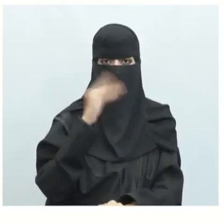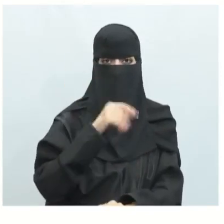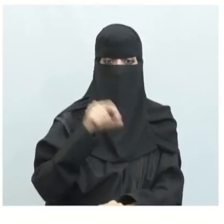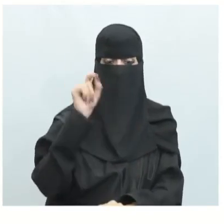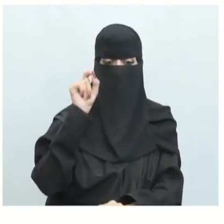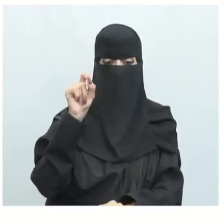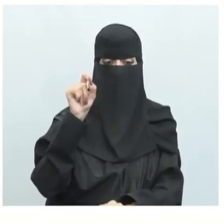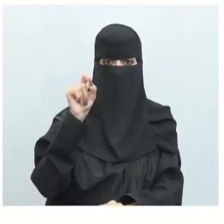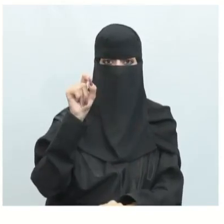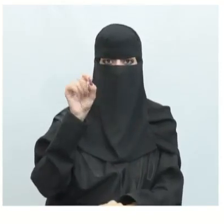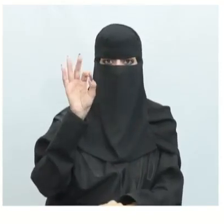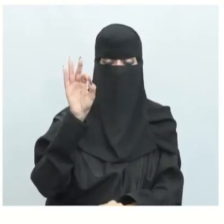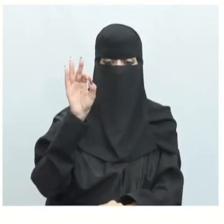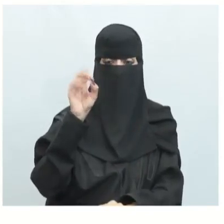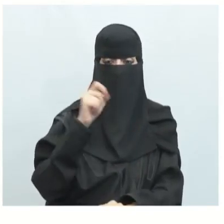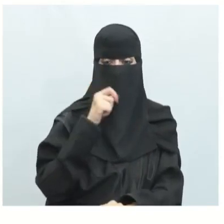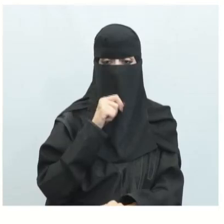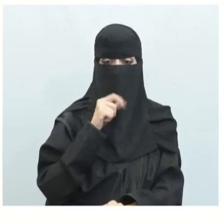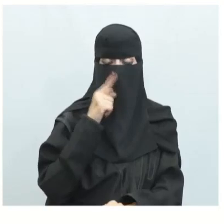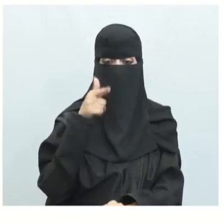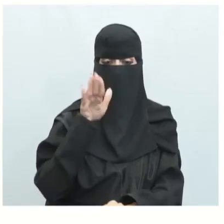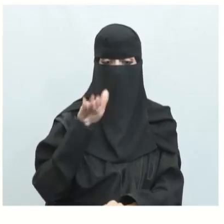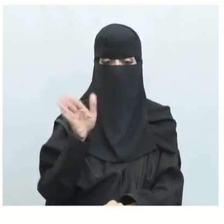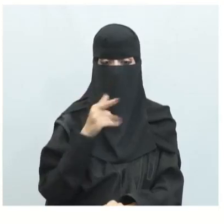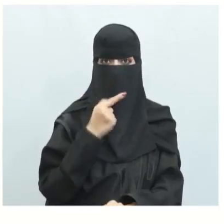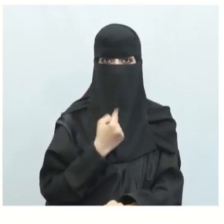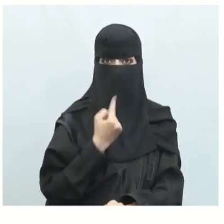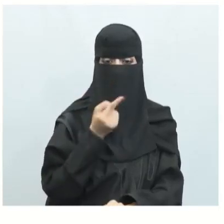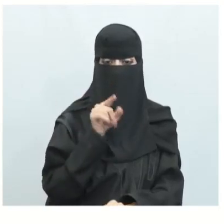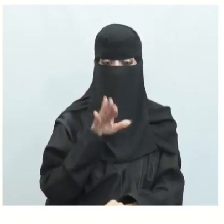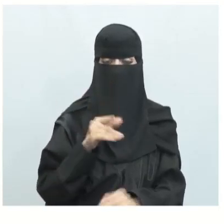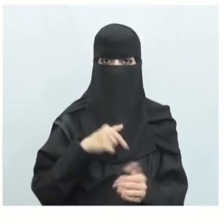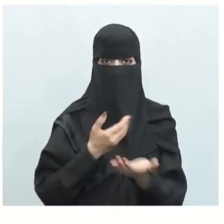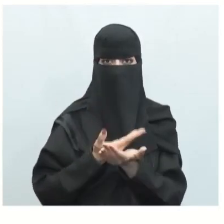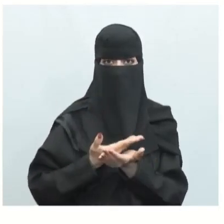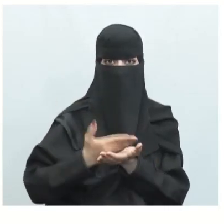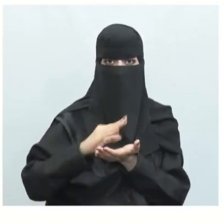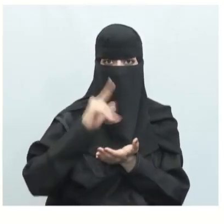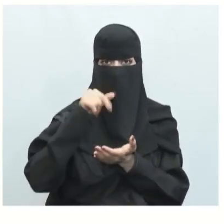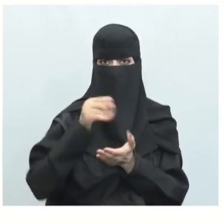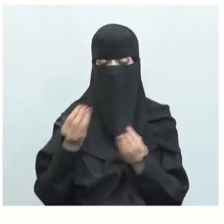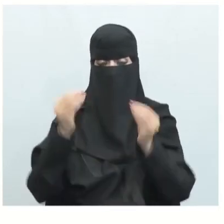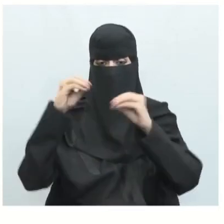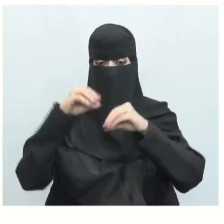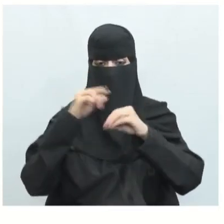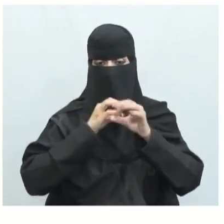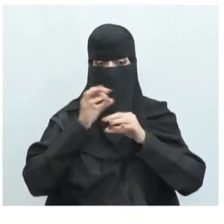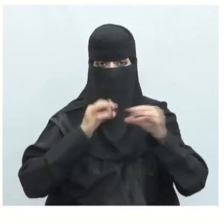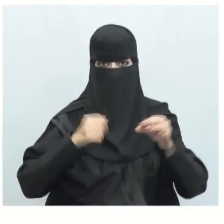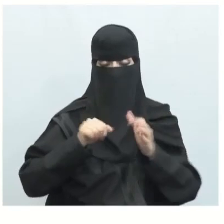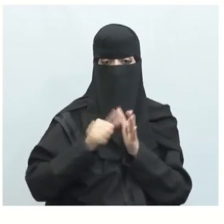والاف بهذا الشكل اضافه الان يطلب مني طباعه الجراف او المخطط